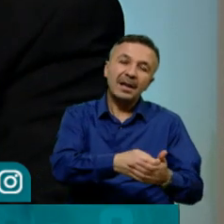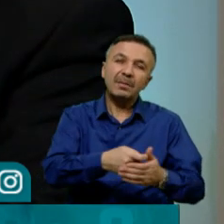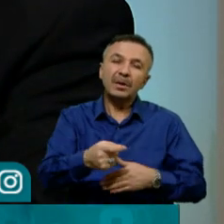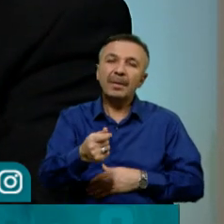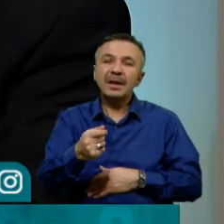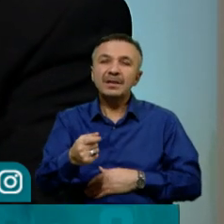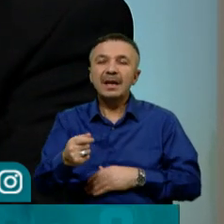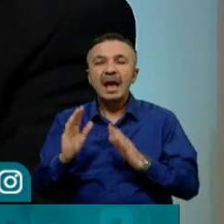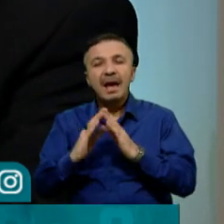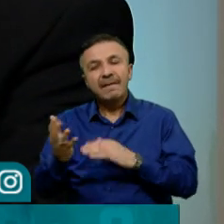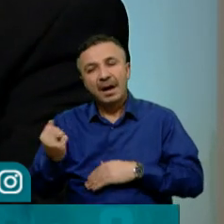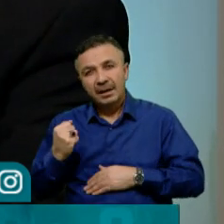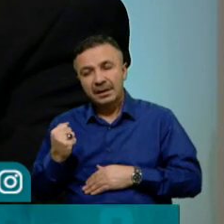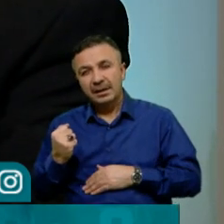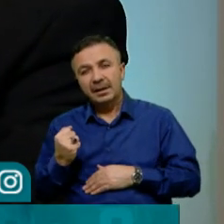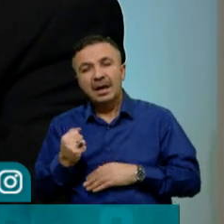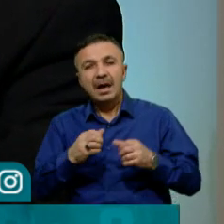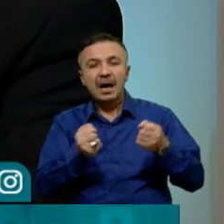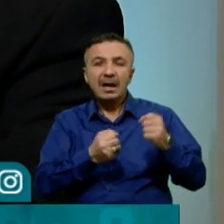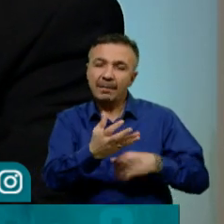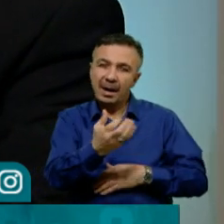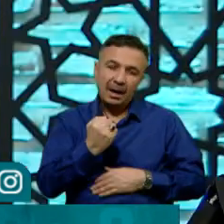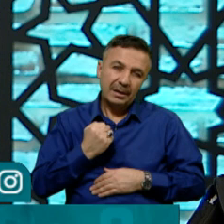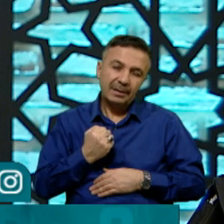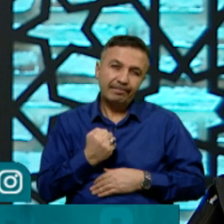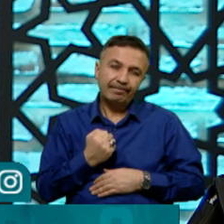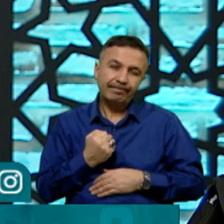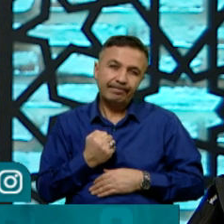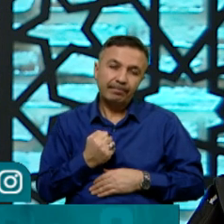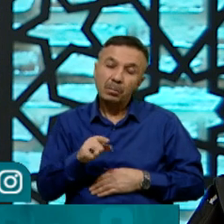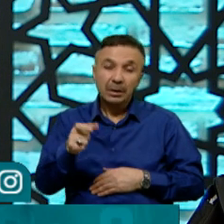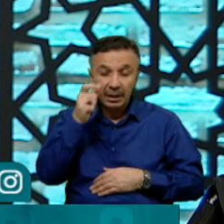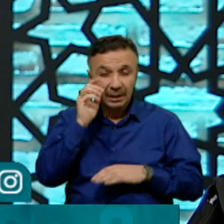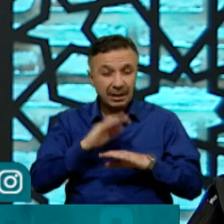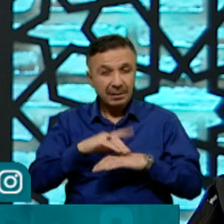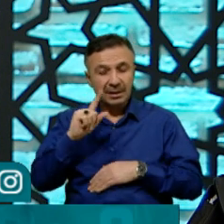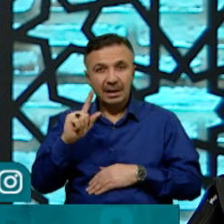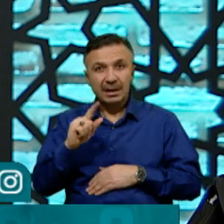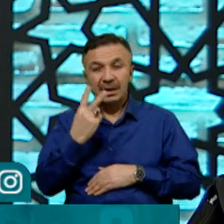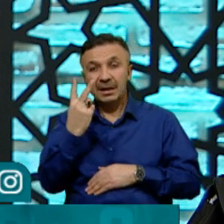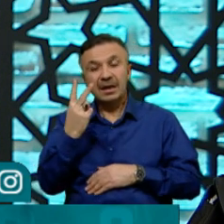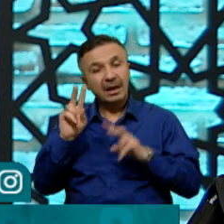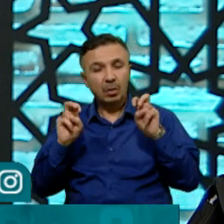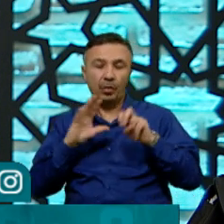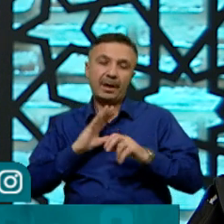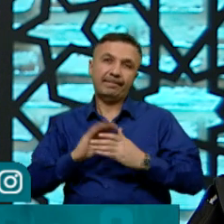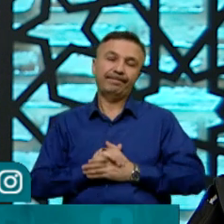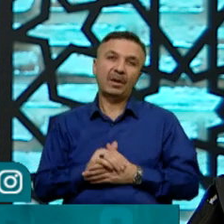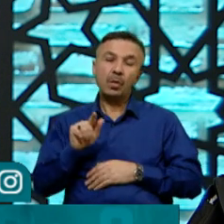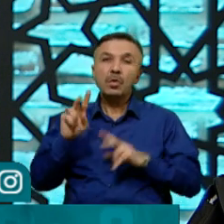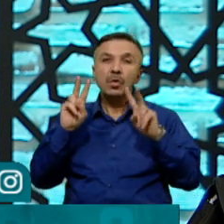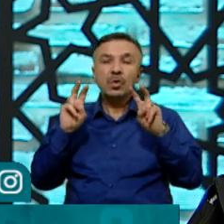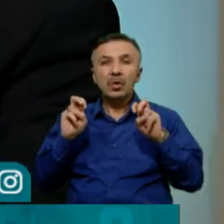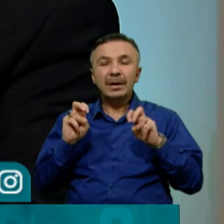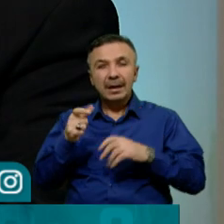Başka bir ihtiyacını görür Burada dikkat edilmesi gereken iki tane husus var Bu